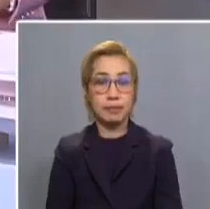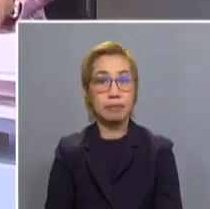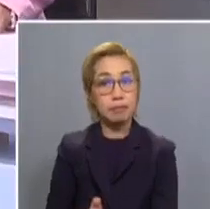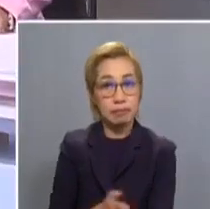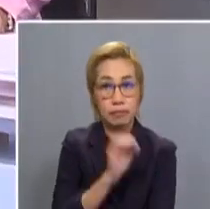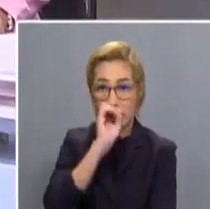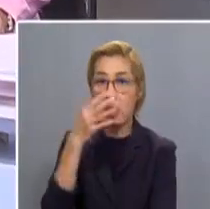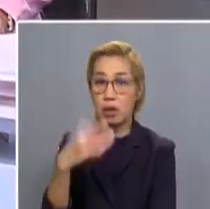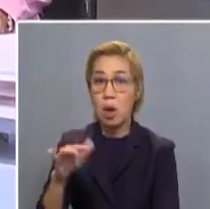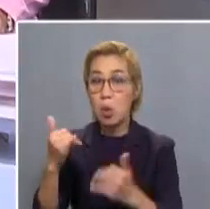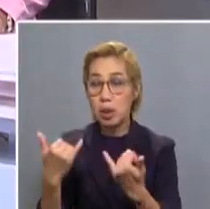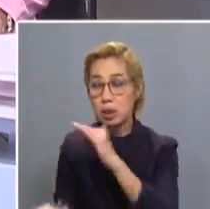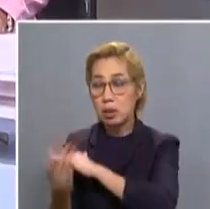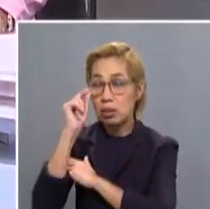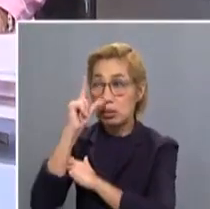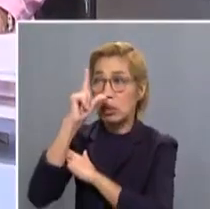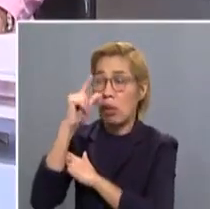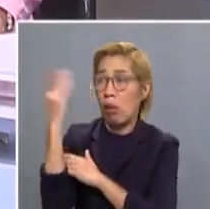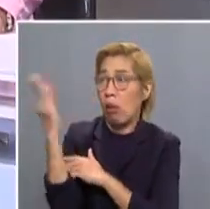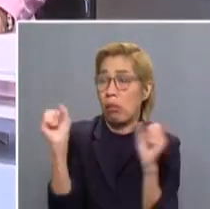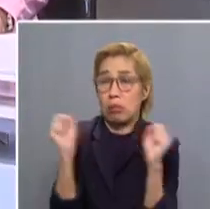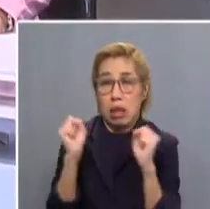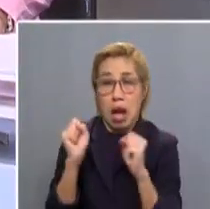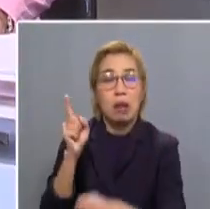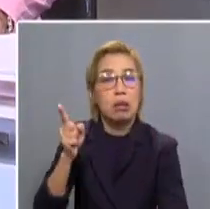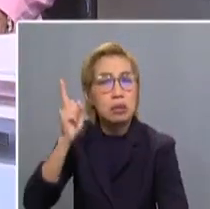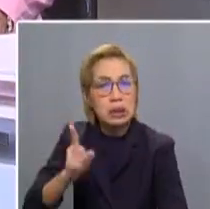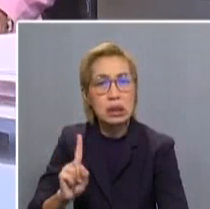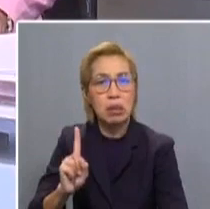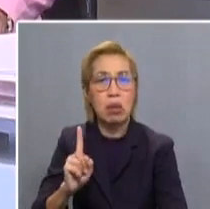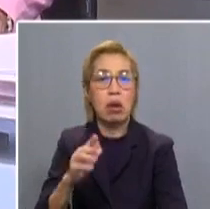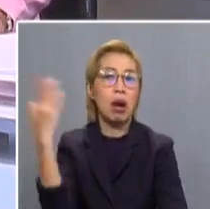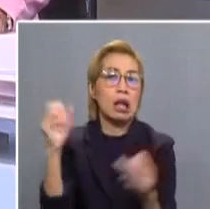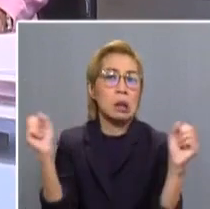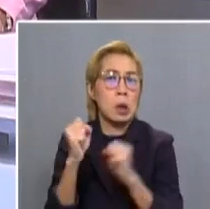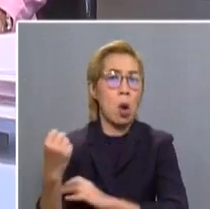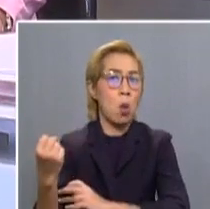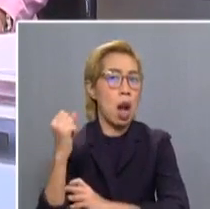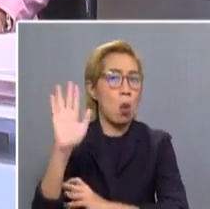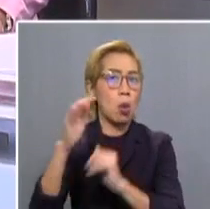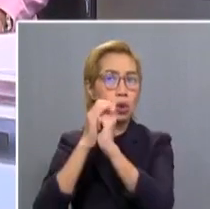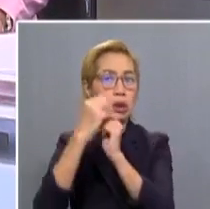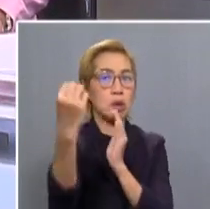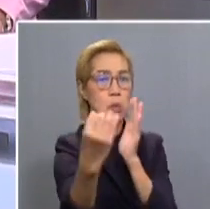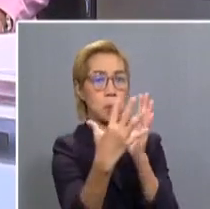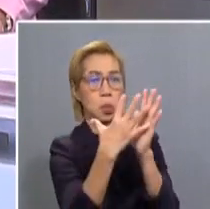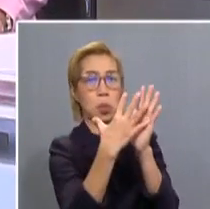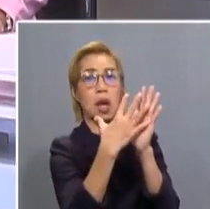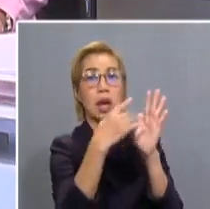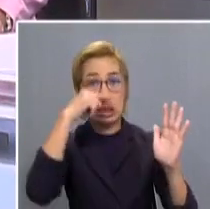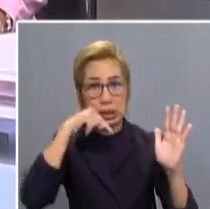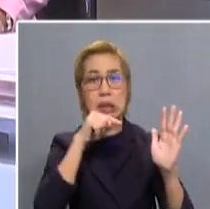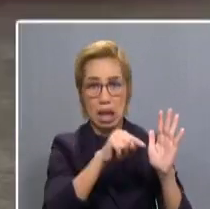อย่างที่บอกไปนะฮะวันนี้ตื่นมาอากาศหนาวเลยนะคะจริงๆแล้วมันเกิดจากความกดอากาศสูงกำลังแรงอีกระลอกจากประเทศจีนนะคุณผู้ชมคะลงมาปก